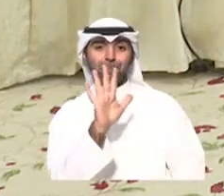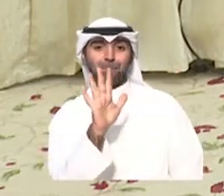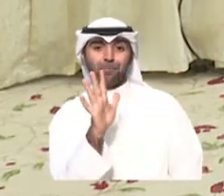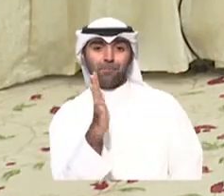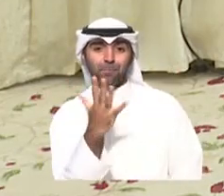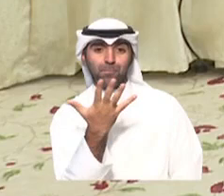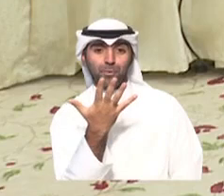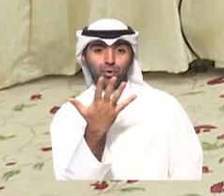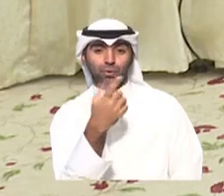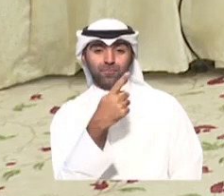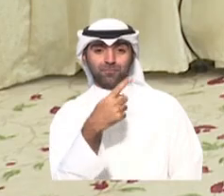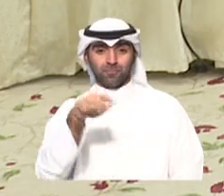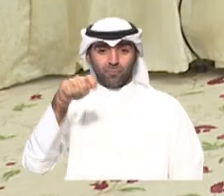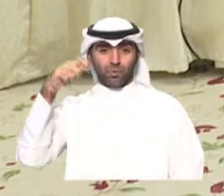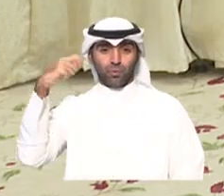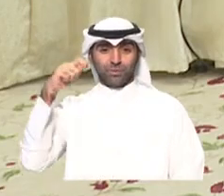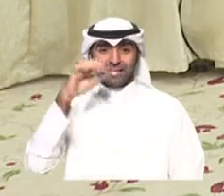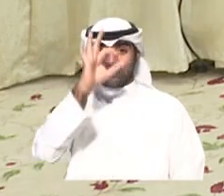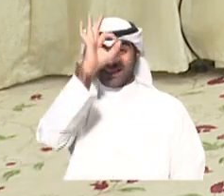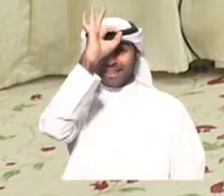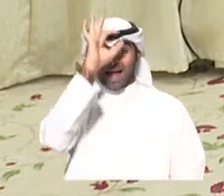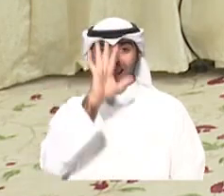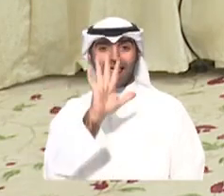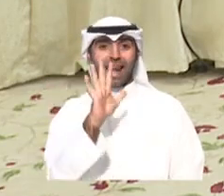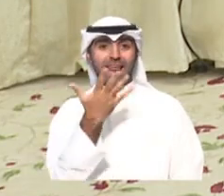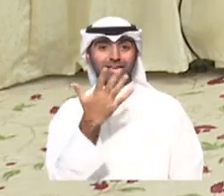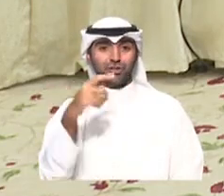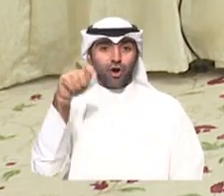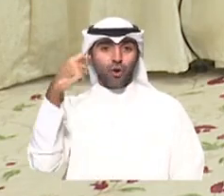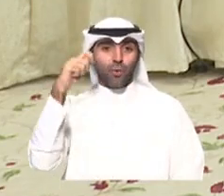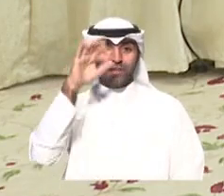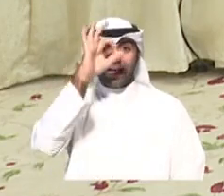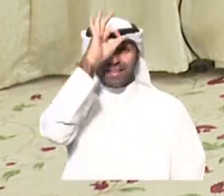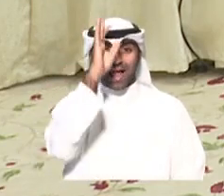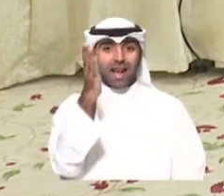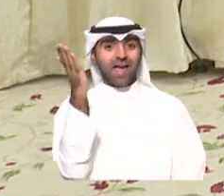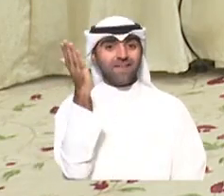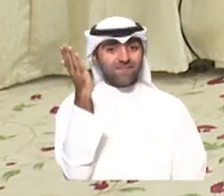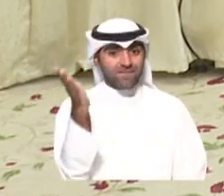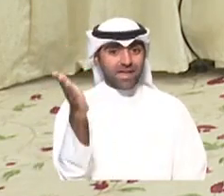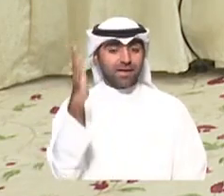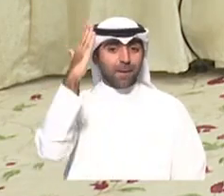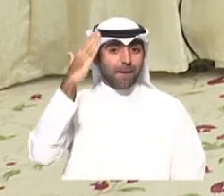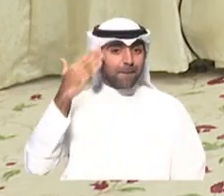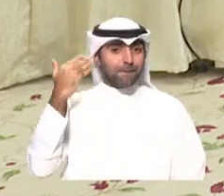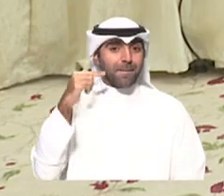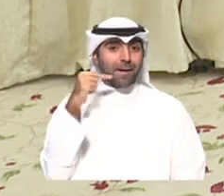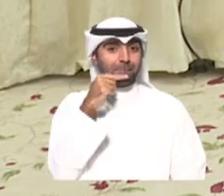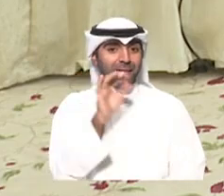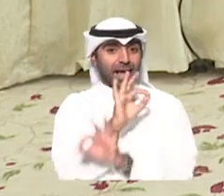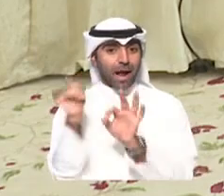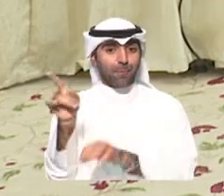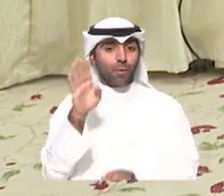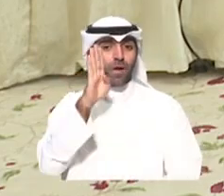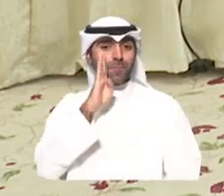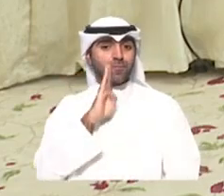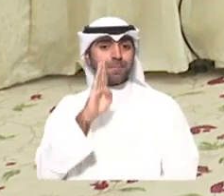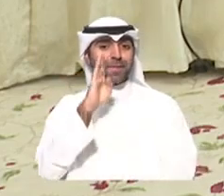جميع مستلزمات المرأة من ناحية الرعاية الأسرية ومن ناحية الولادة